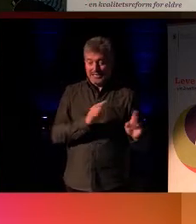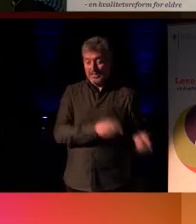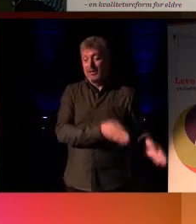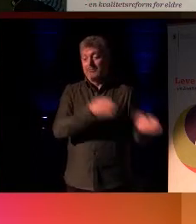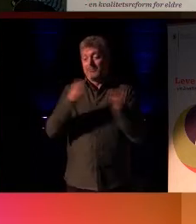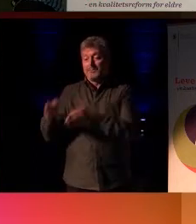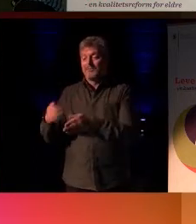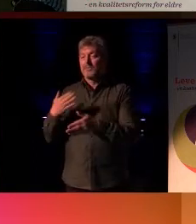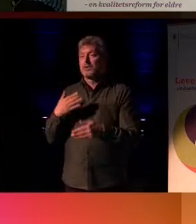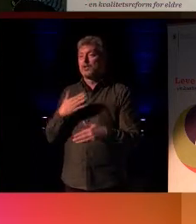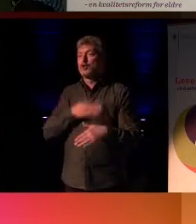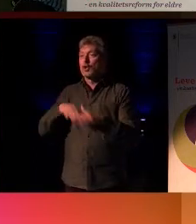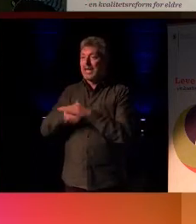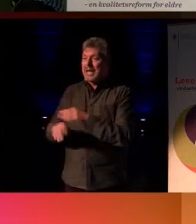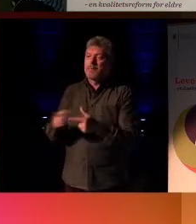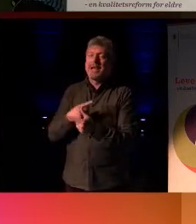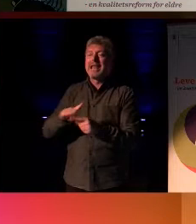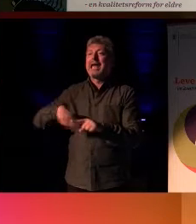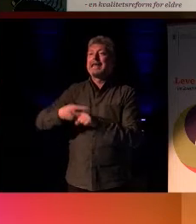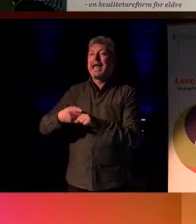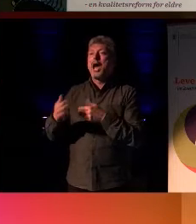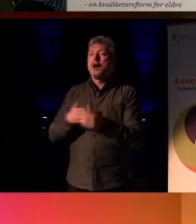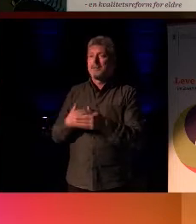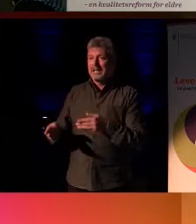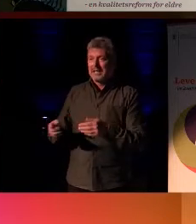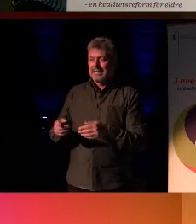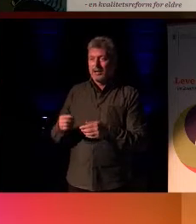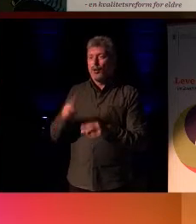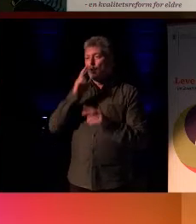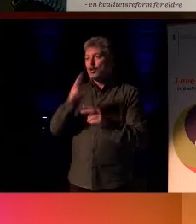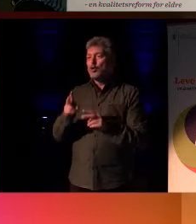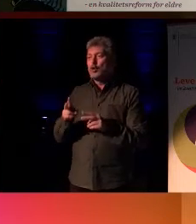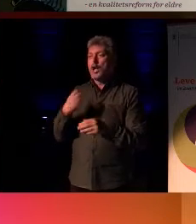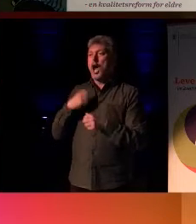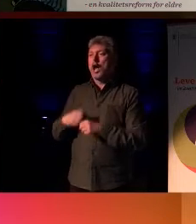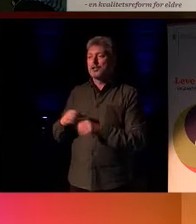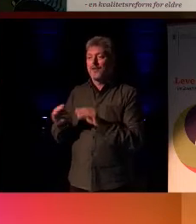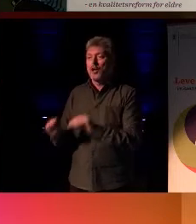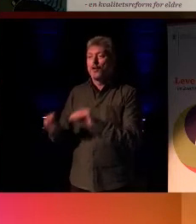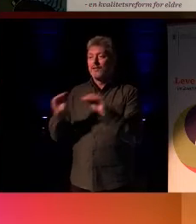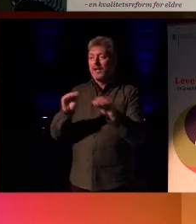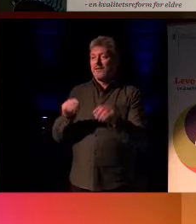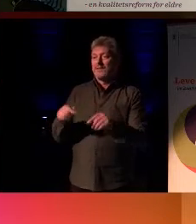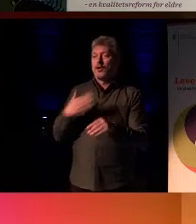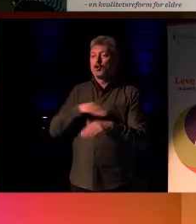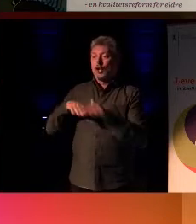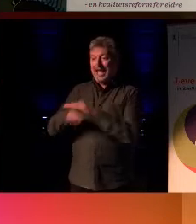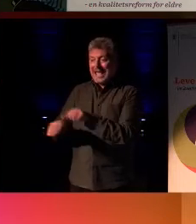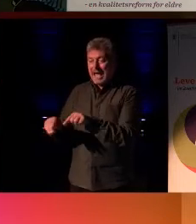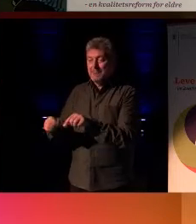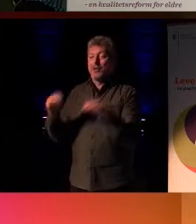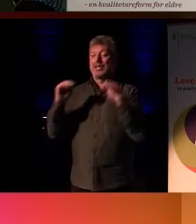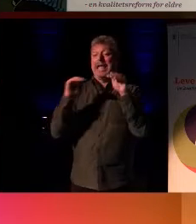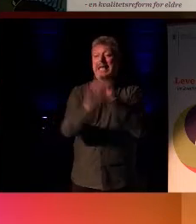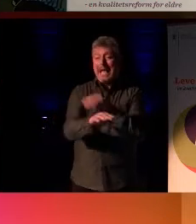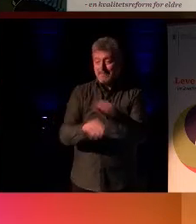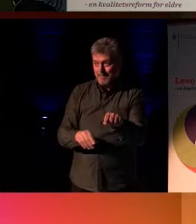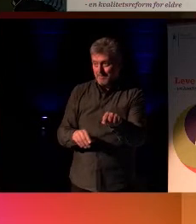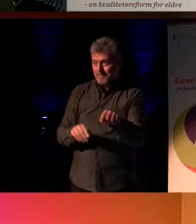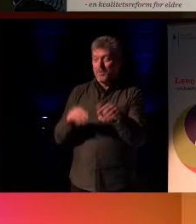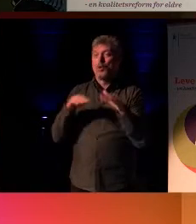eller rehabiliteringsavdeling. En ny ansvarsoverføring skjer når pasienten skrives ut fra sykehjem til hjemmet med